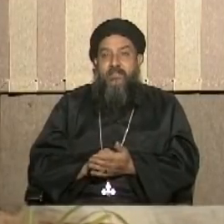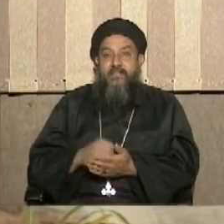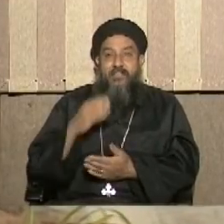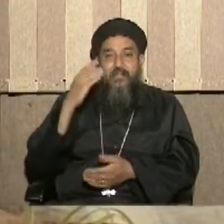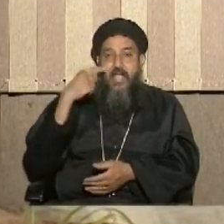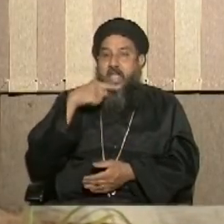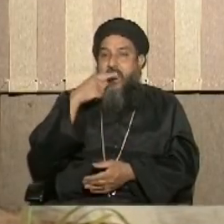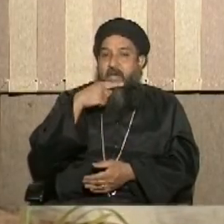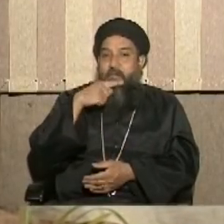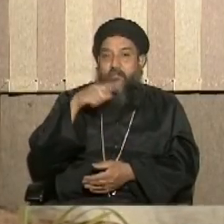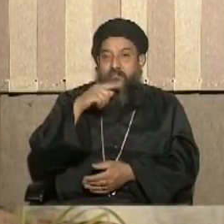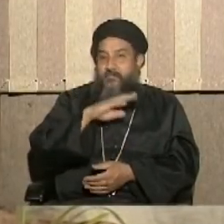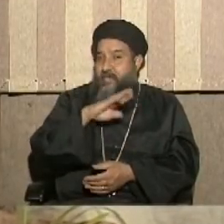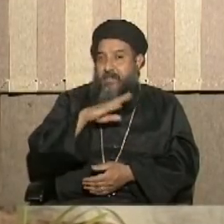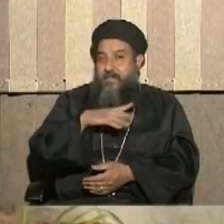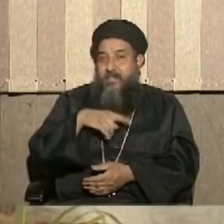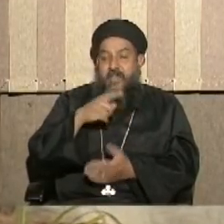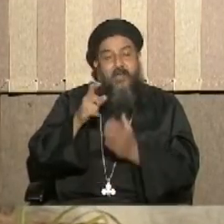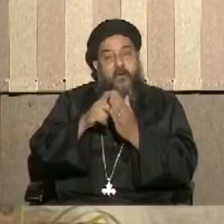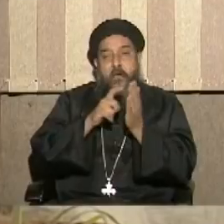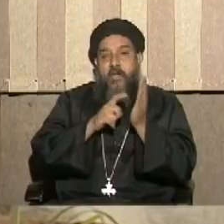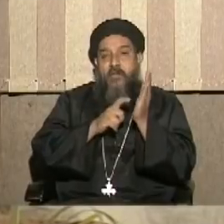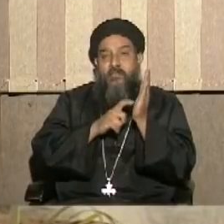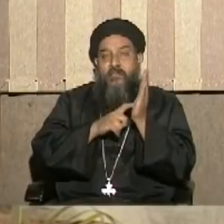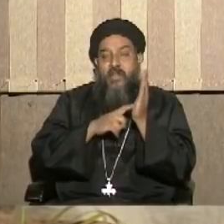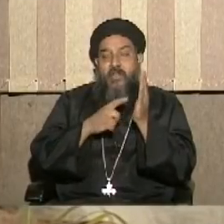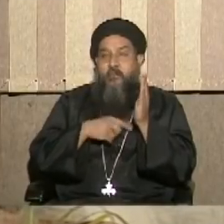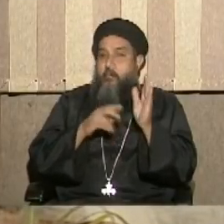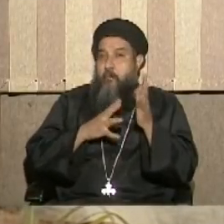أرجو يا أبانا أن الكلام ده ما يأثرش على قرار رهبنتنا.